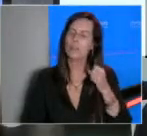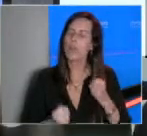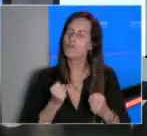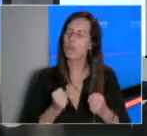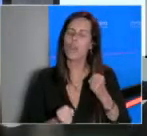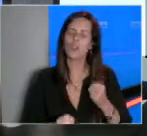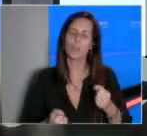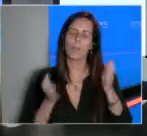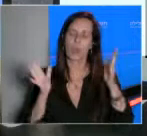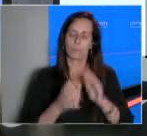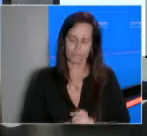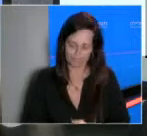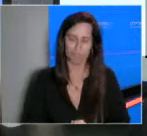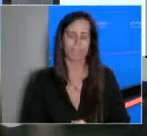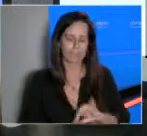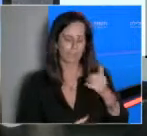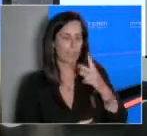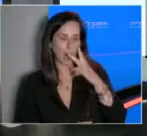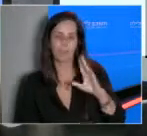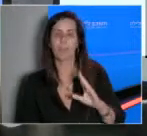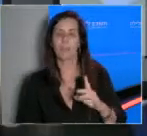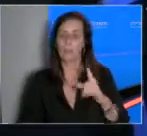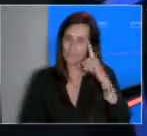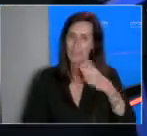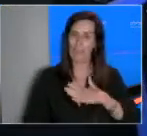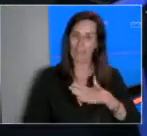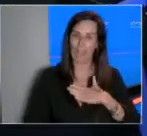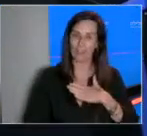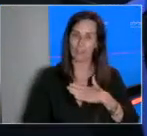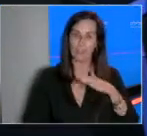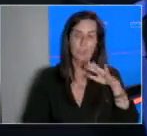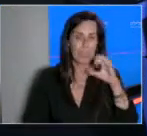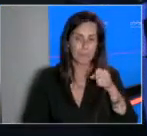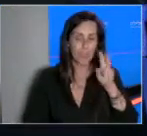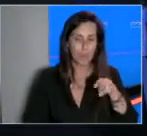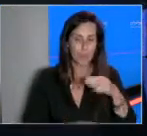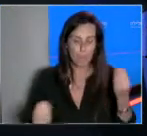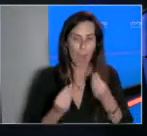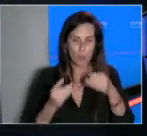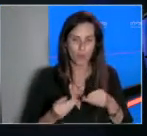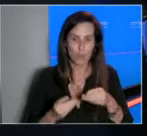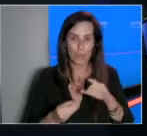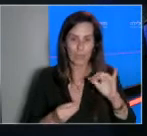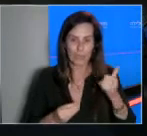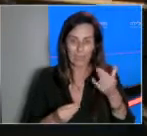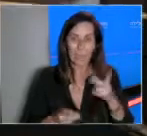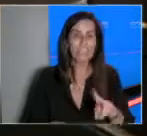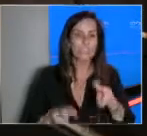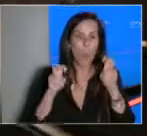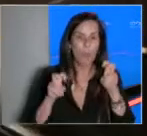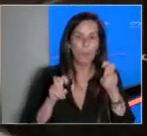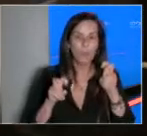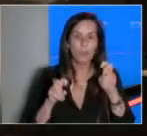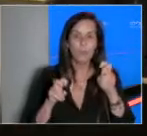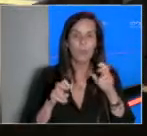קשה, קשה מנסות. מאוד, אני ראיתי ולדעתי, אותם. ולדעתי, אם יהיה פה צעד כזה של ניצול חלון הזדמנות